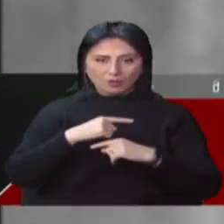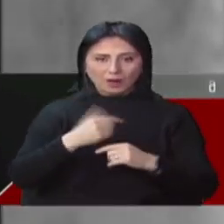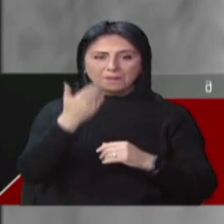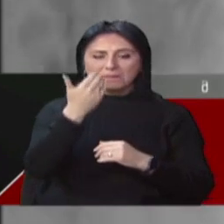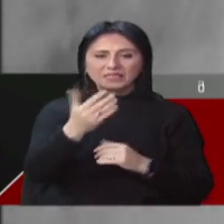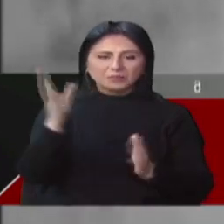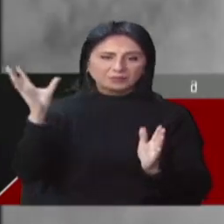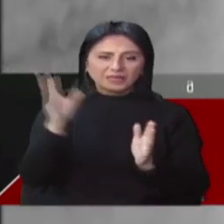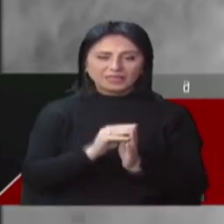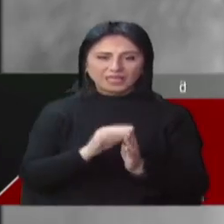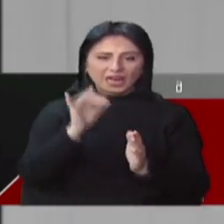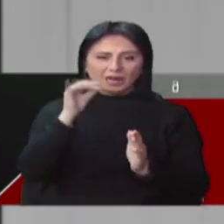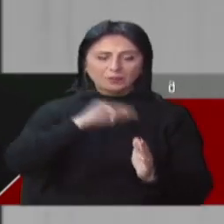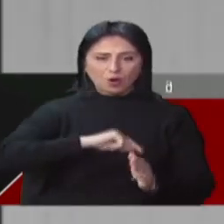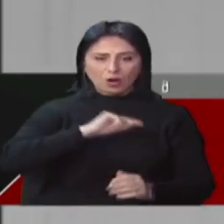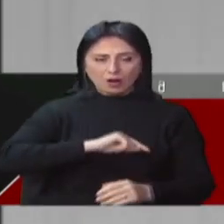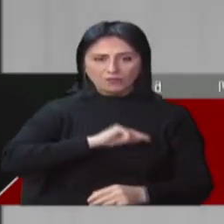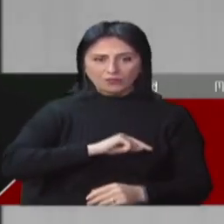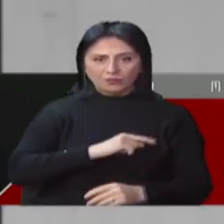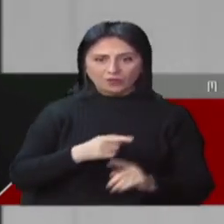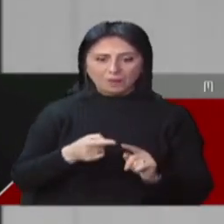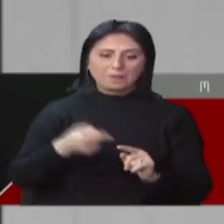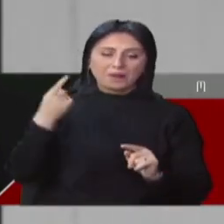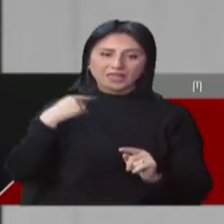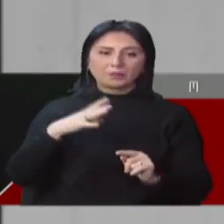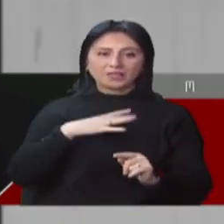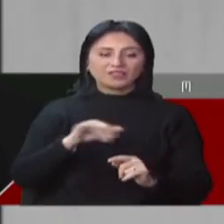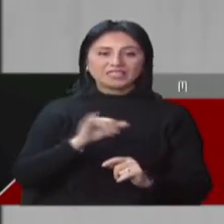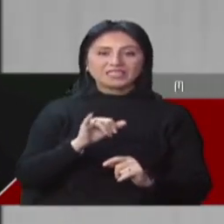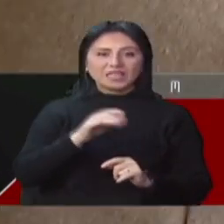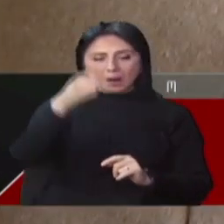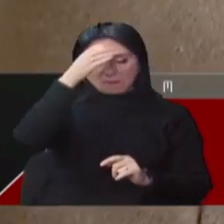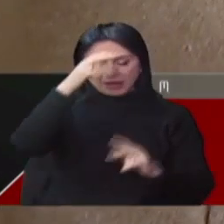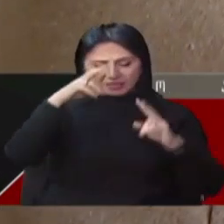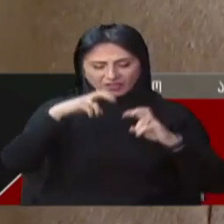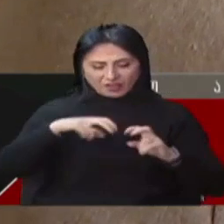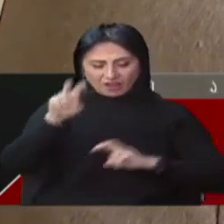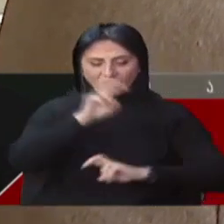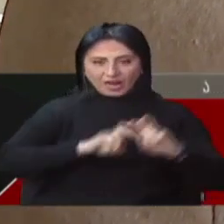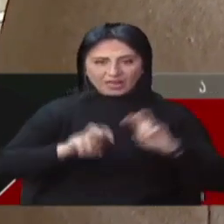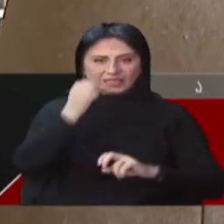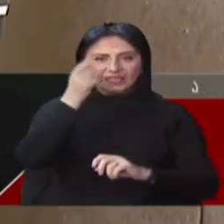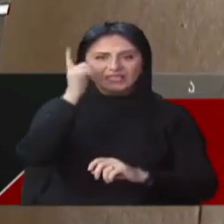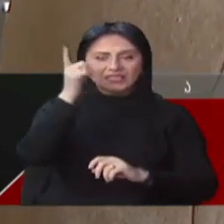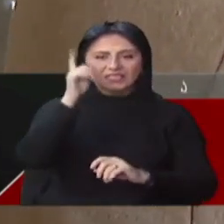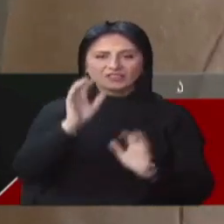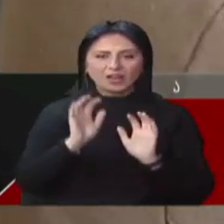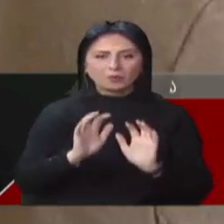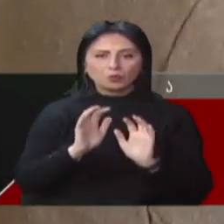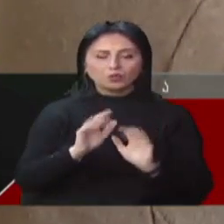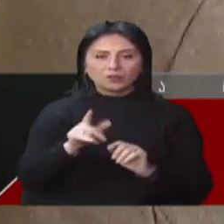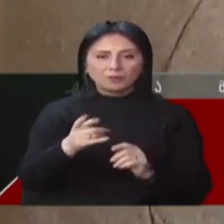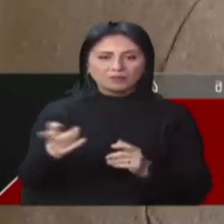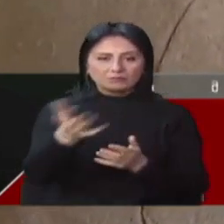მისი ბიოგრაფია მანამდეც იყო სამეცნიერო კვლევა, სიძველეებზე მზრუნველობა,